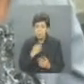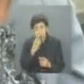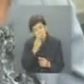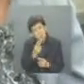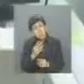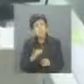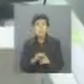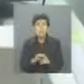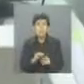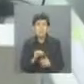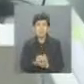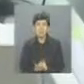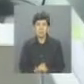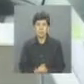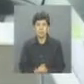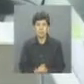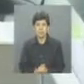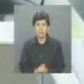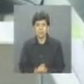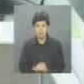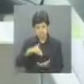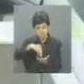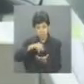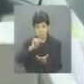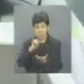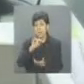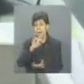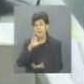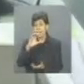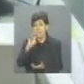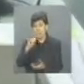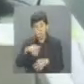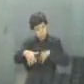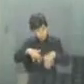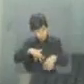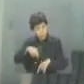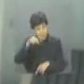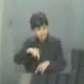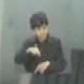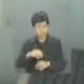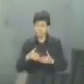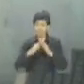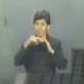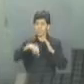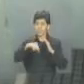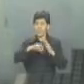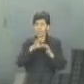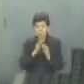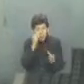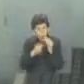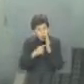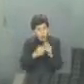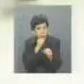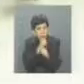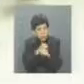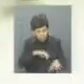มันจะทันเขา ศูนย์การเรียนรู้ ICT ชุมชนตำบลบ้านเพียงแห่งนี้เป็นศูนย์การเรียนรู้ต้นแบบที่มีการจัด